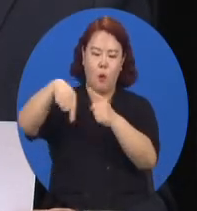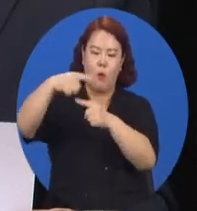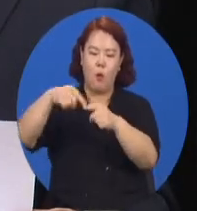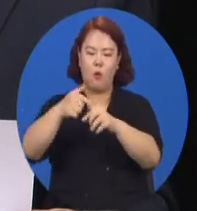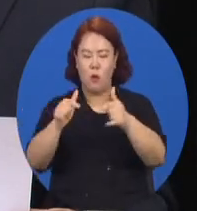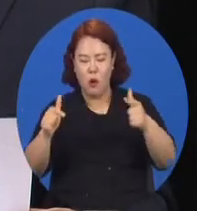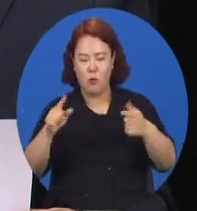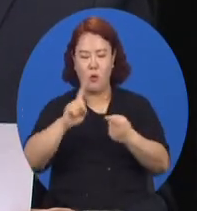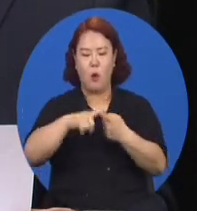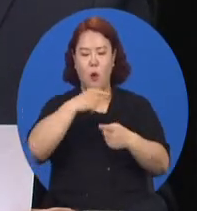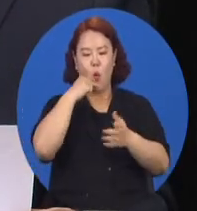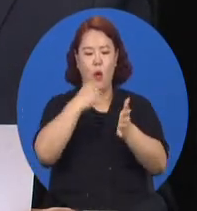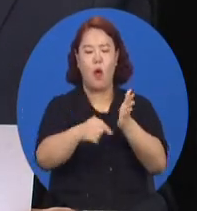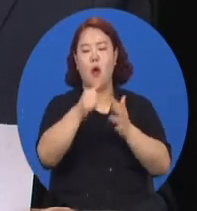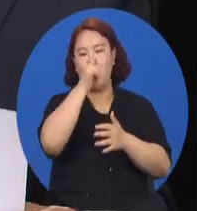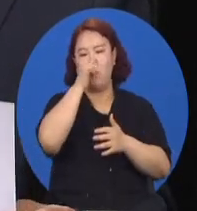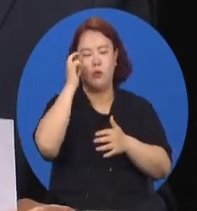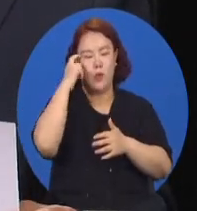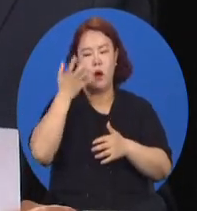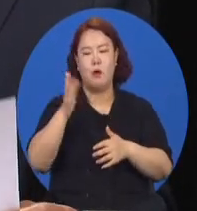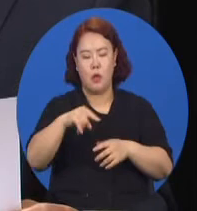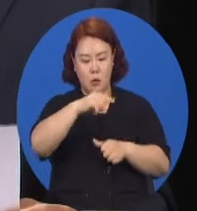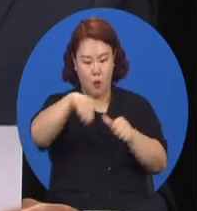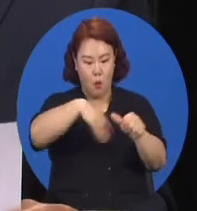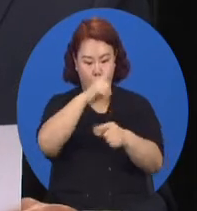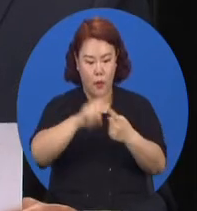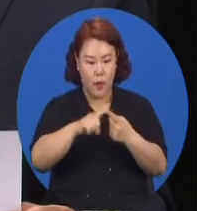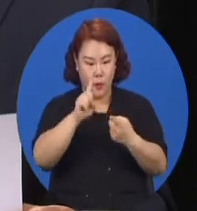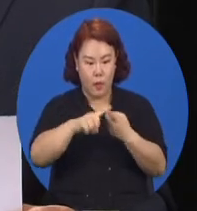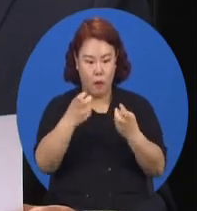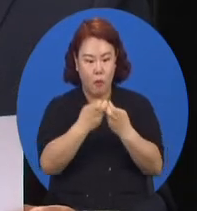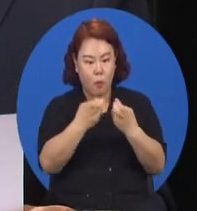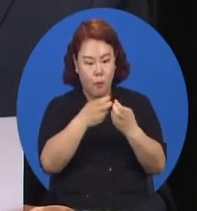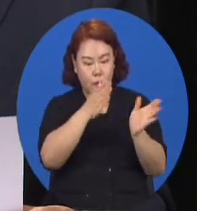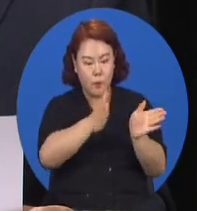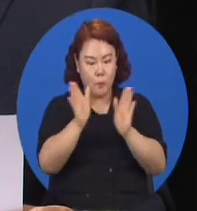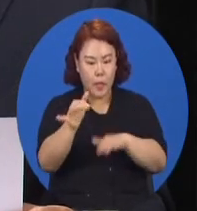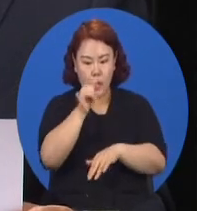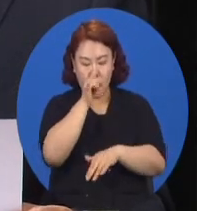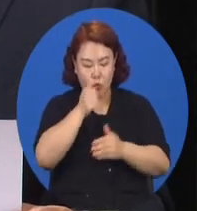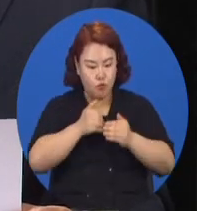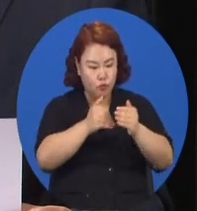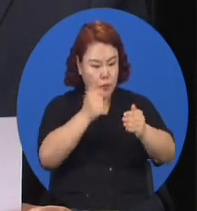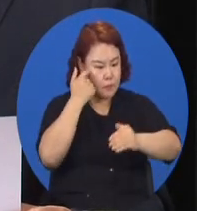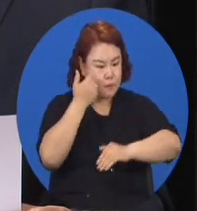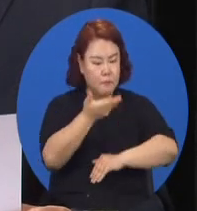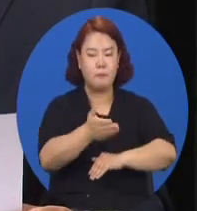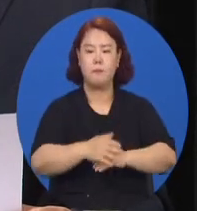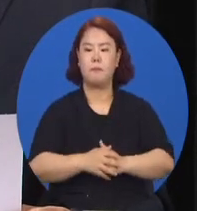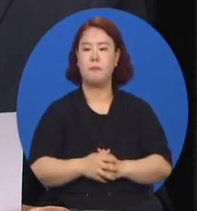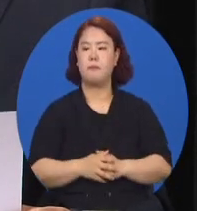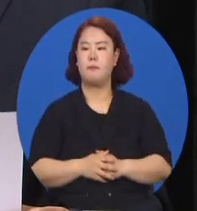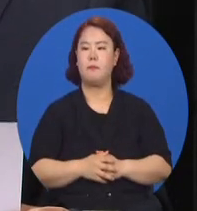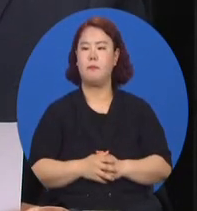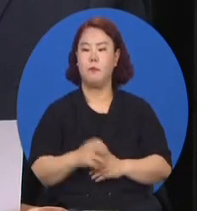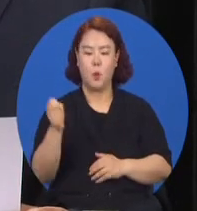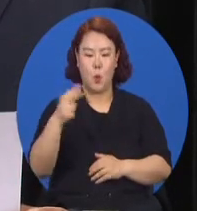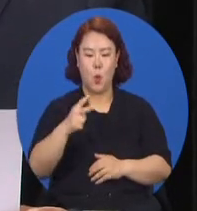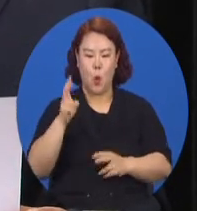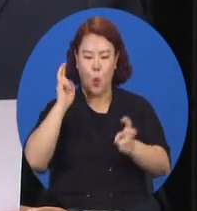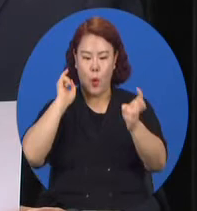하는데 이 부분에 대한 대책은 또 어떻게 마련을 하고 추진을 하고 계시는 건지, 그리고